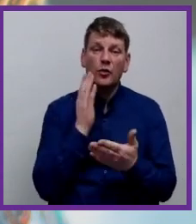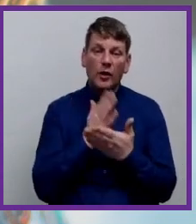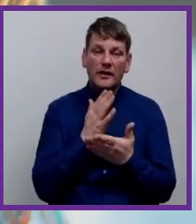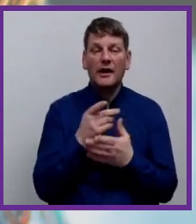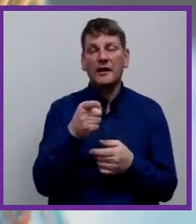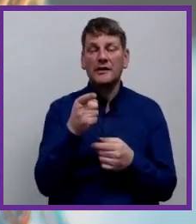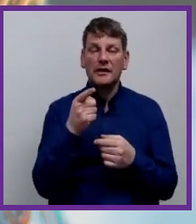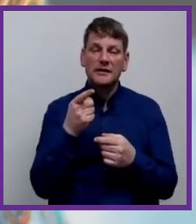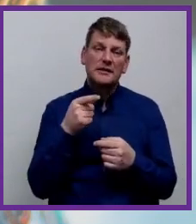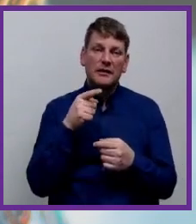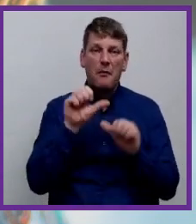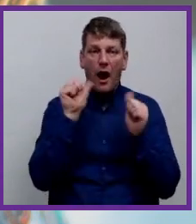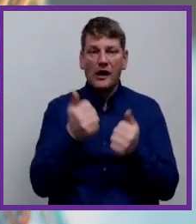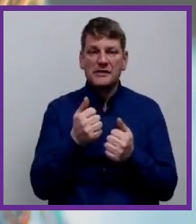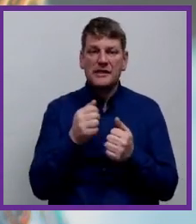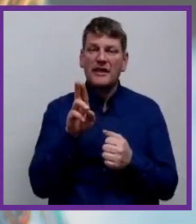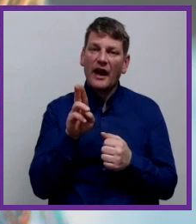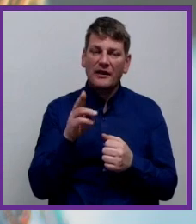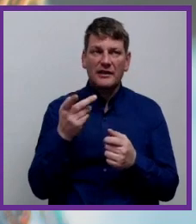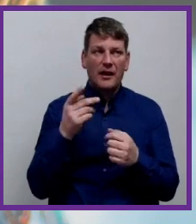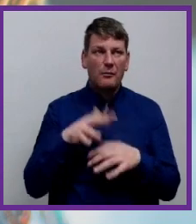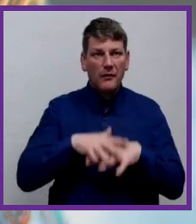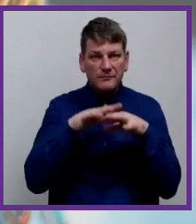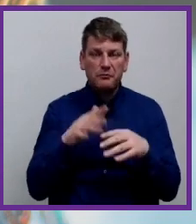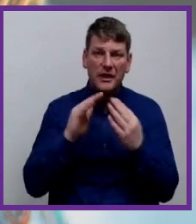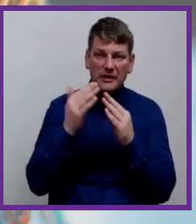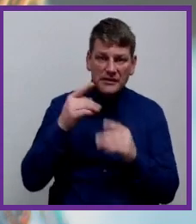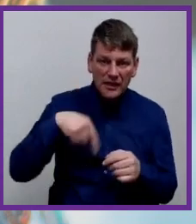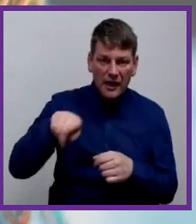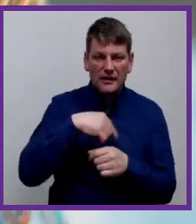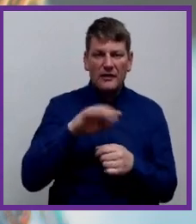tādu manifestāciju pilsētu vidē vai kas izskan daudz skaļāk, jo parasti